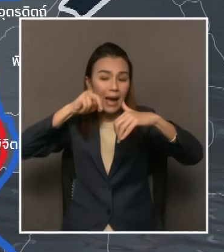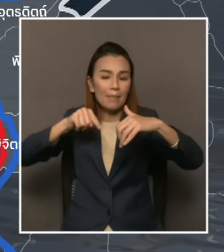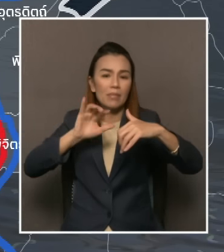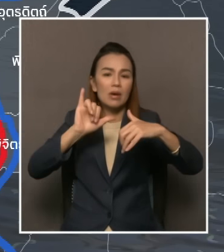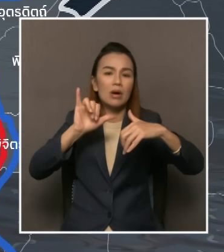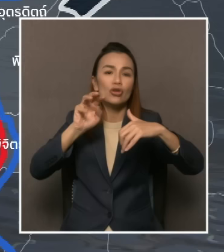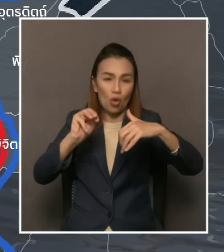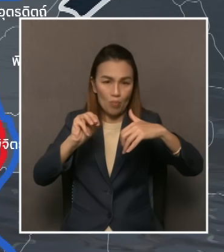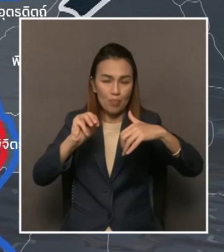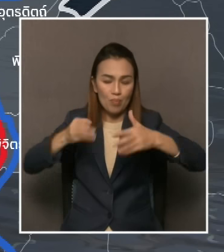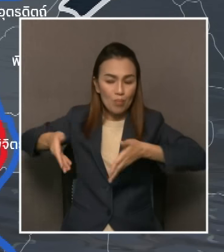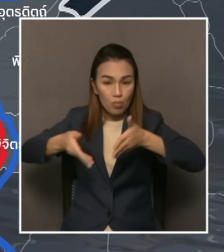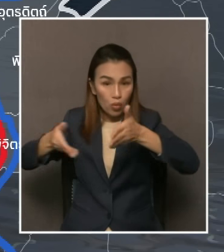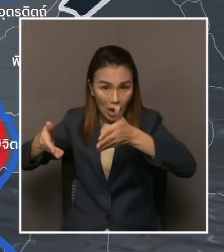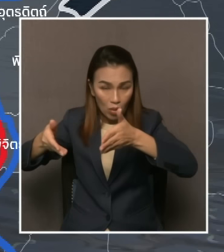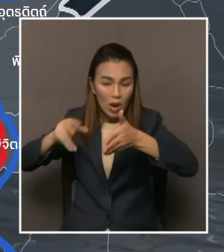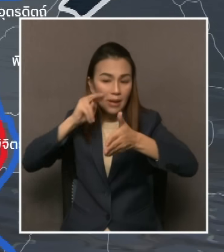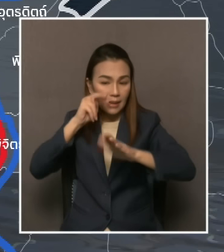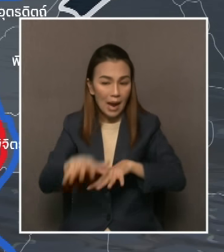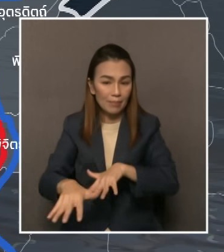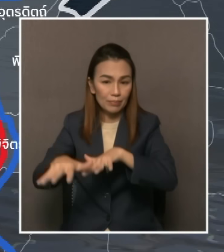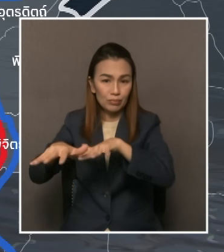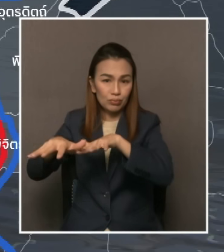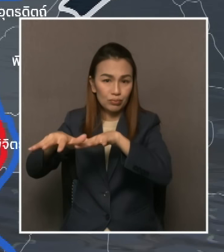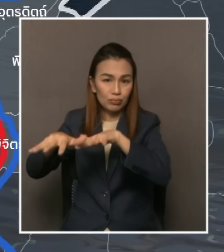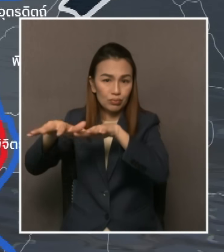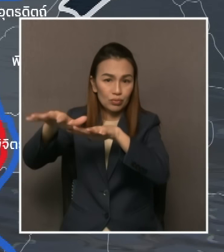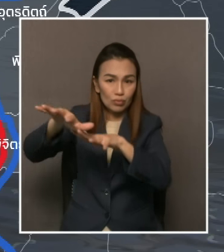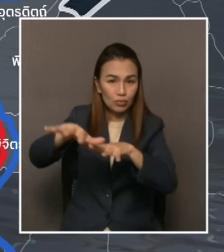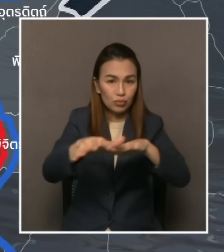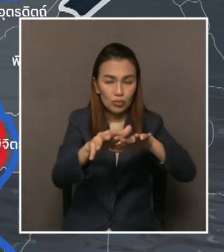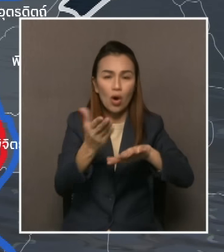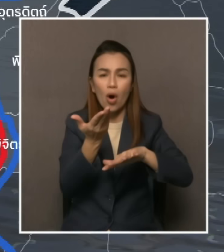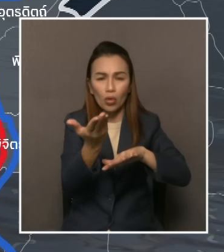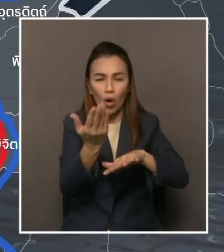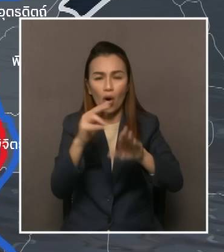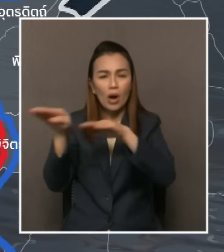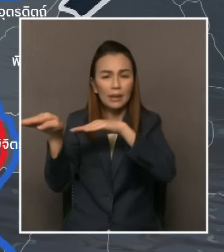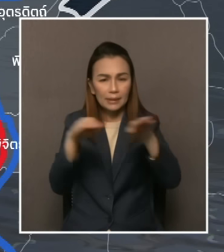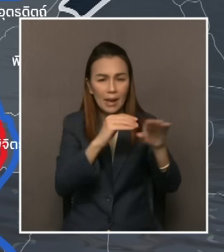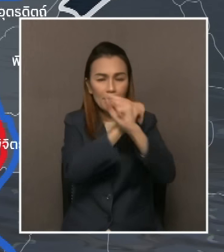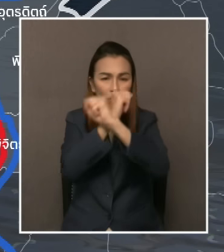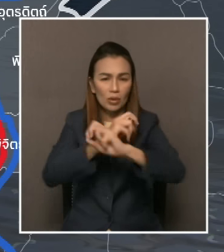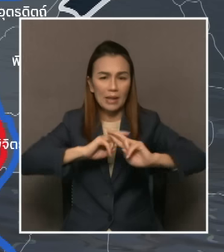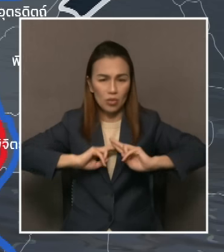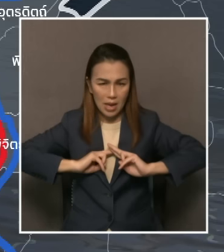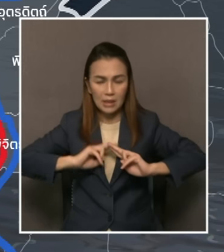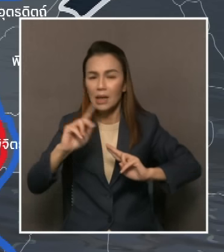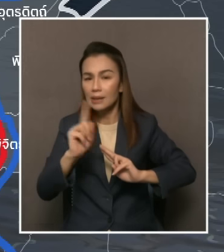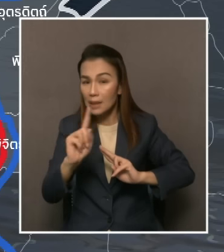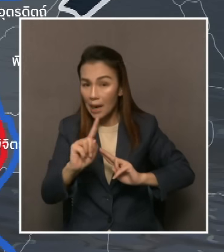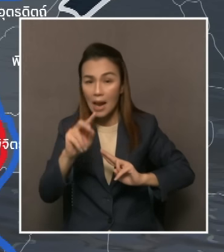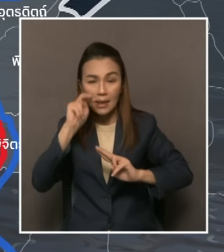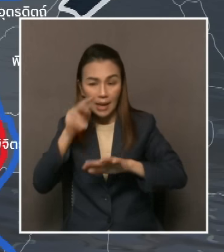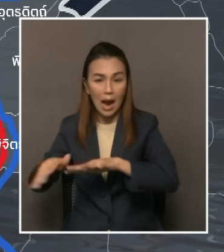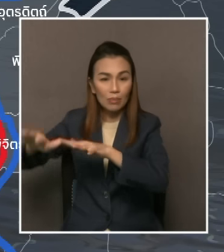ทำให้ระดับน้ำ ในไม่น้ำยมเพิ่มสูงขึ้นขอให้เฝ้าระวางและเตรยมความพร้อม รับมสถานการณน้ำลนตะหลิ